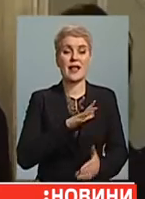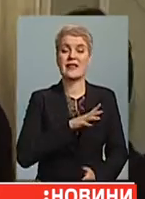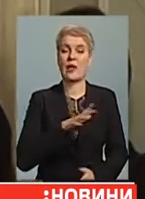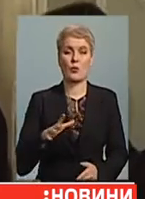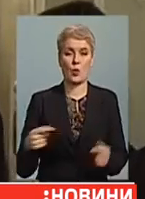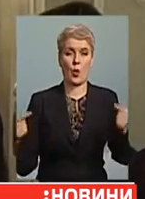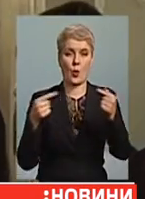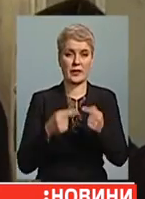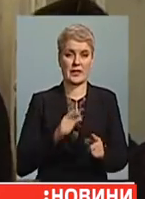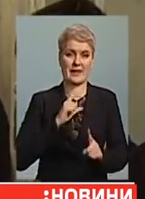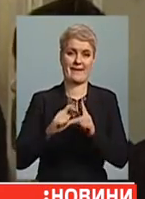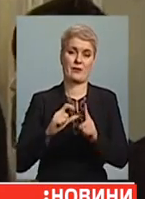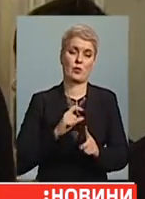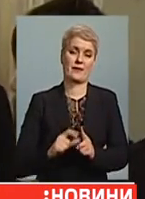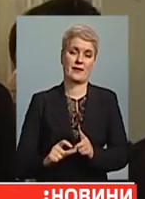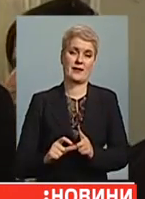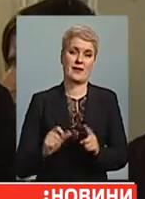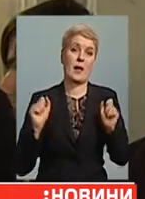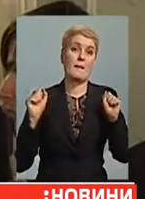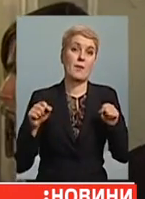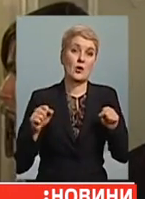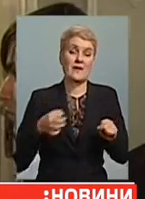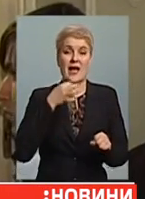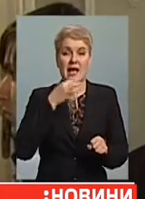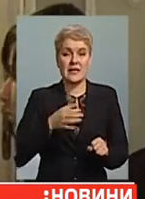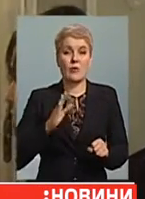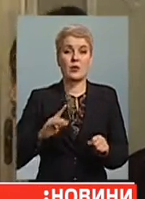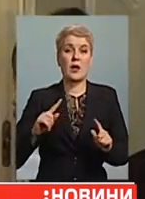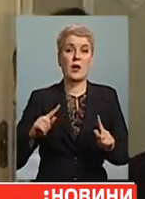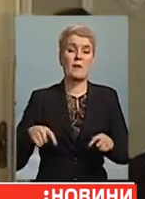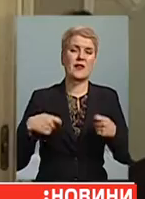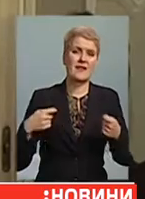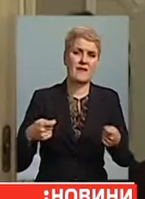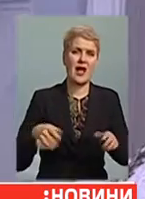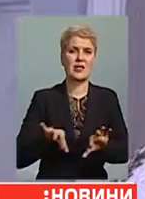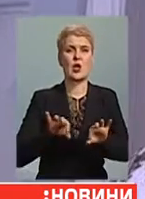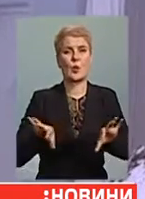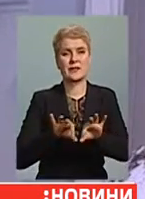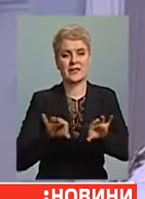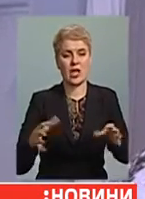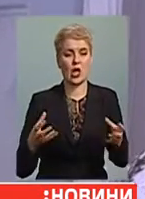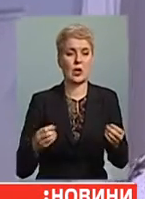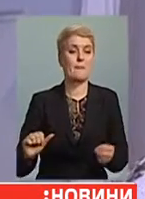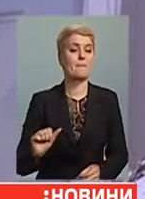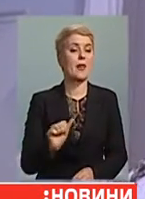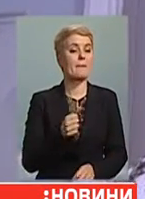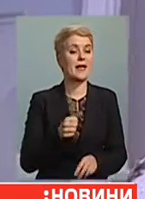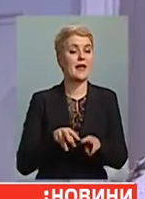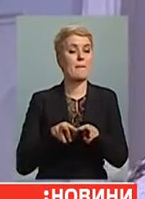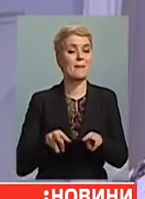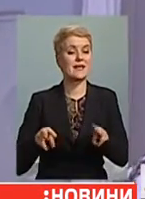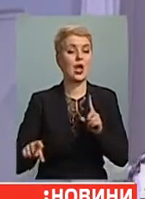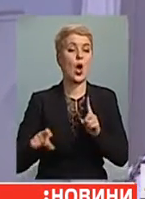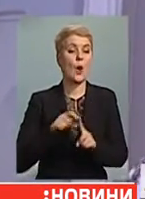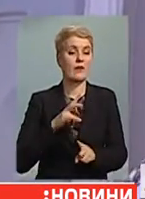конкретних відповідей. Ну, тобто, можливо, він казав, що будемо передавати, будемо роз'ясняти ще. Ну, прем'єр-міністр